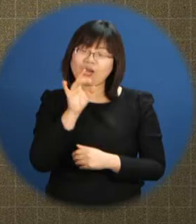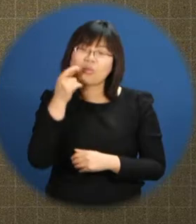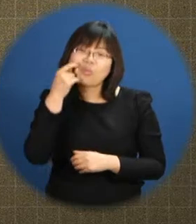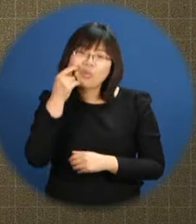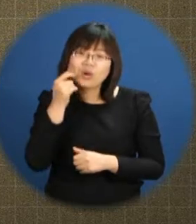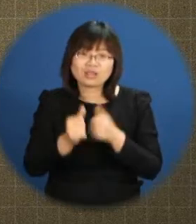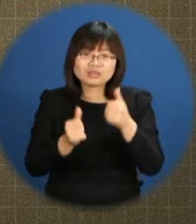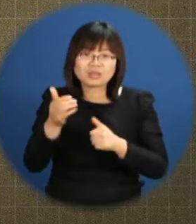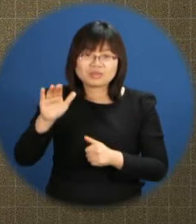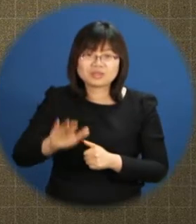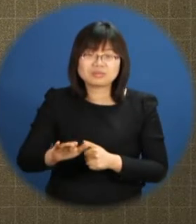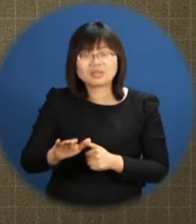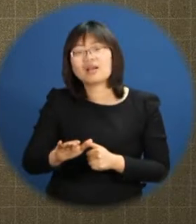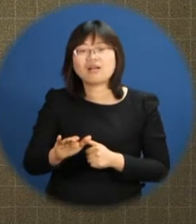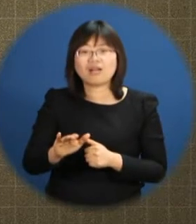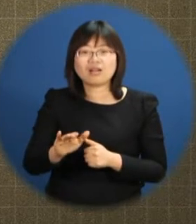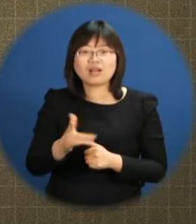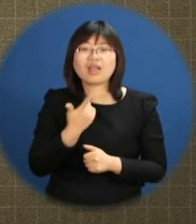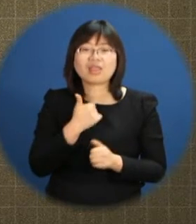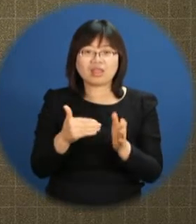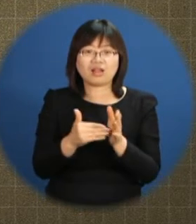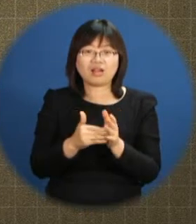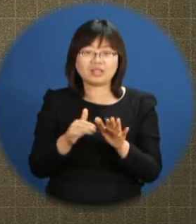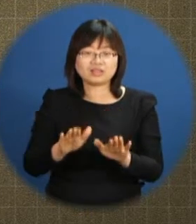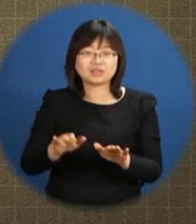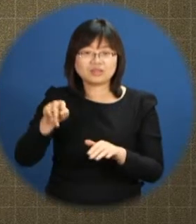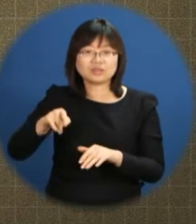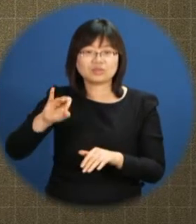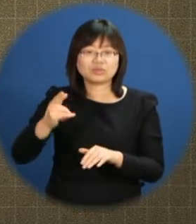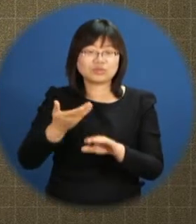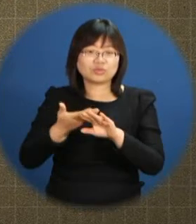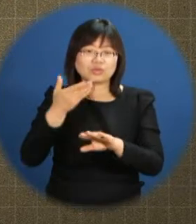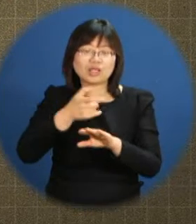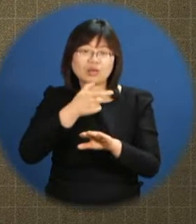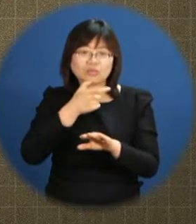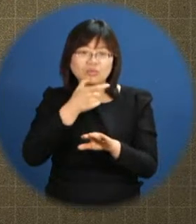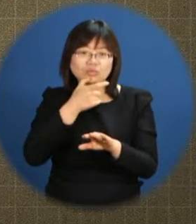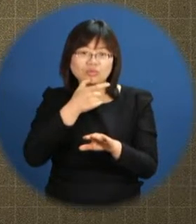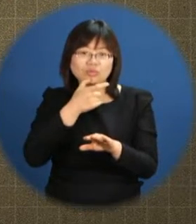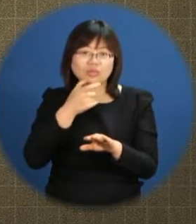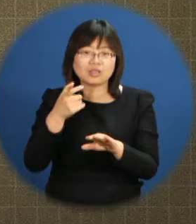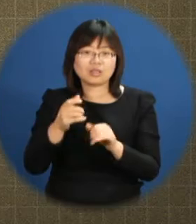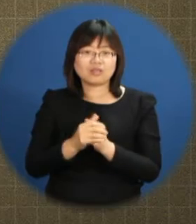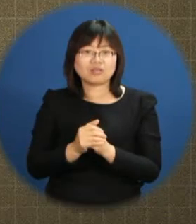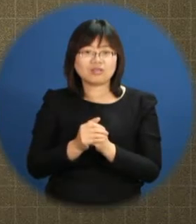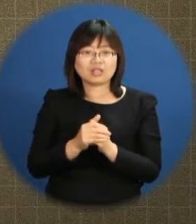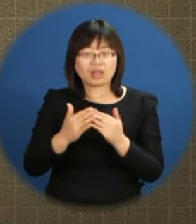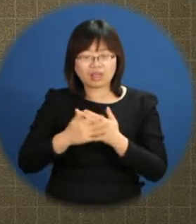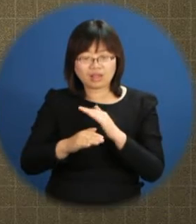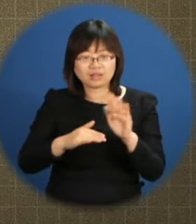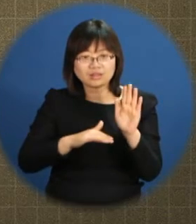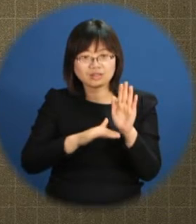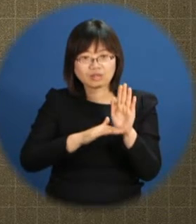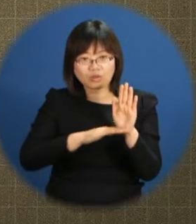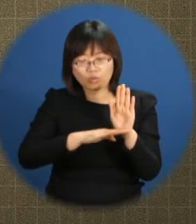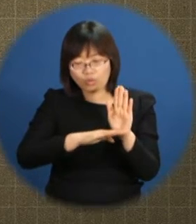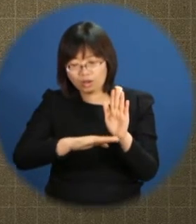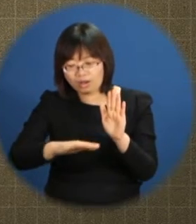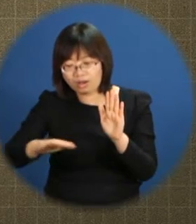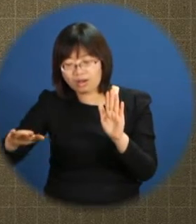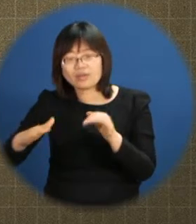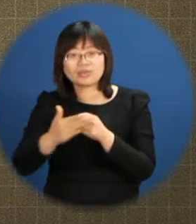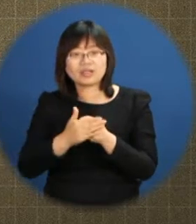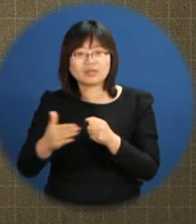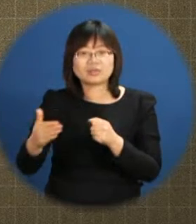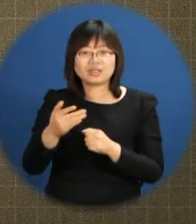실험 인데 해가지고 보니까 이수은 위에 물이 빨리 더라 그랬고